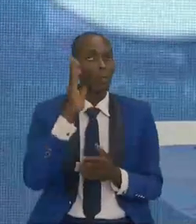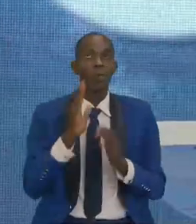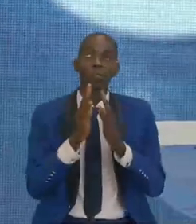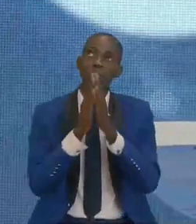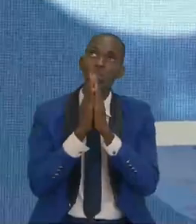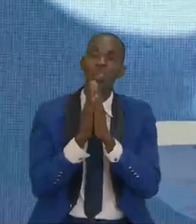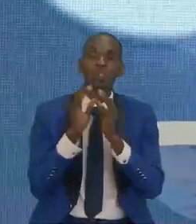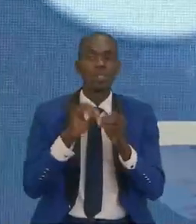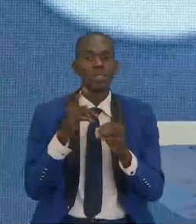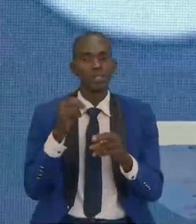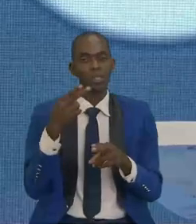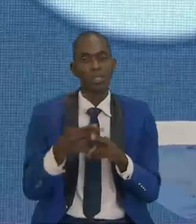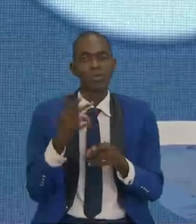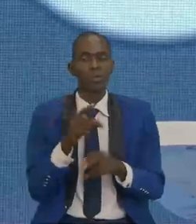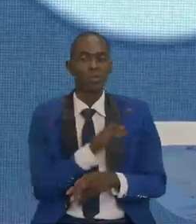Quiconque